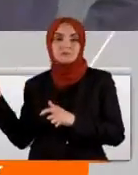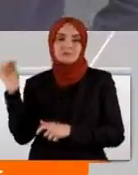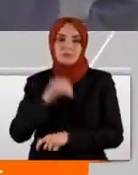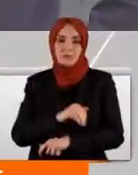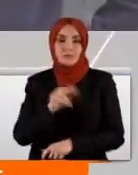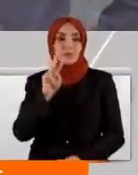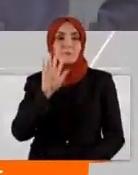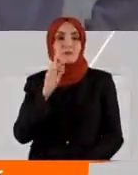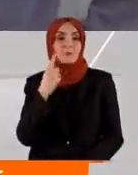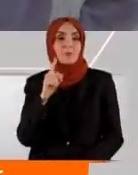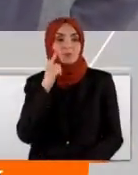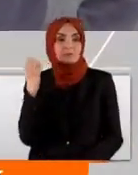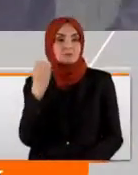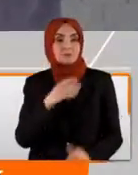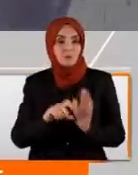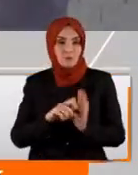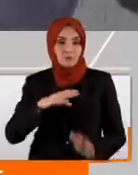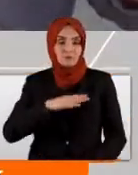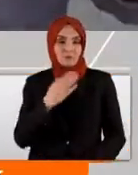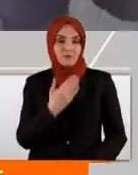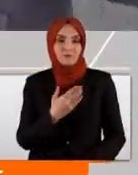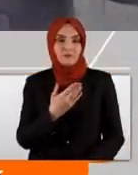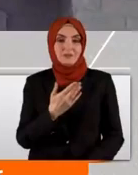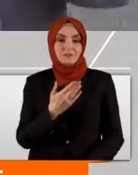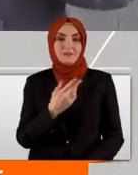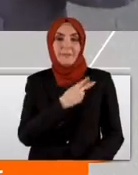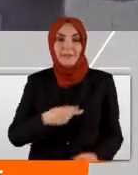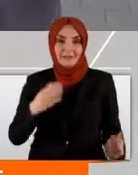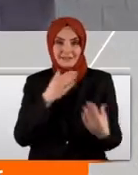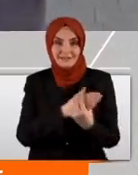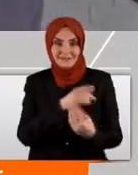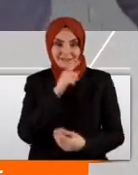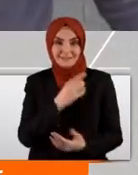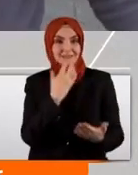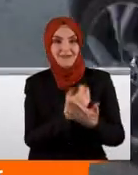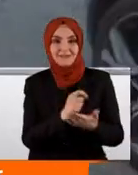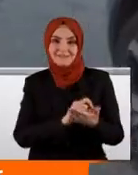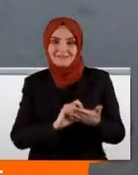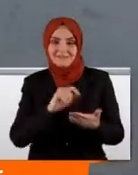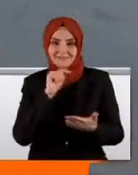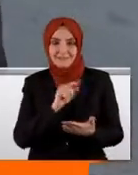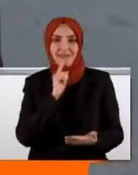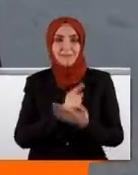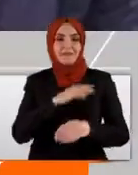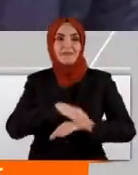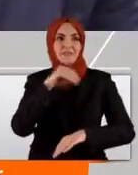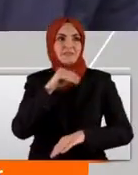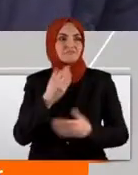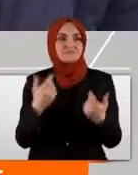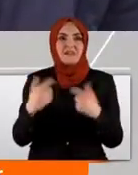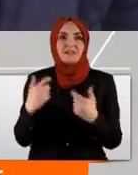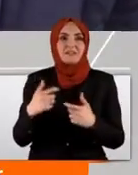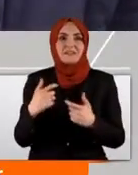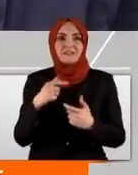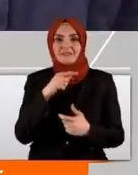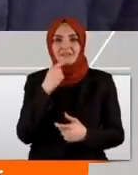gidildiğinde kayıt yaptırırken sormuşlar, neresin Emirdağlıyım? Ya demişler, bu Emirdağ. Türkiye'nin neresinde? Türkiye'nin büyük, Emirdağ büyük. Ben de gelin geldim buraya. Akrabalarınız